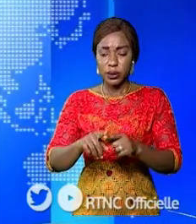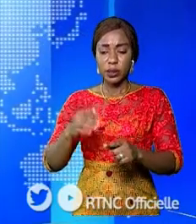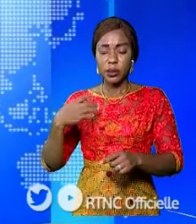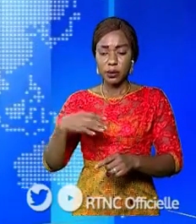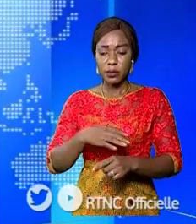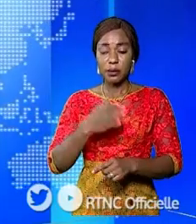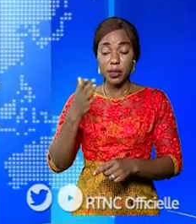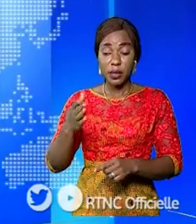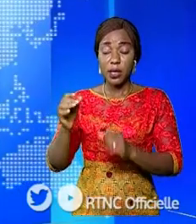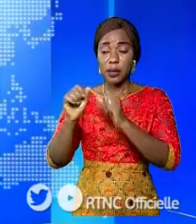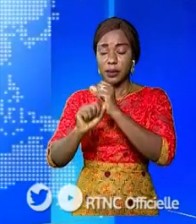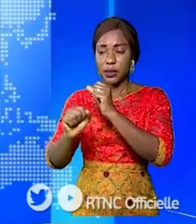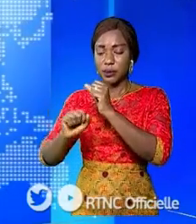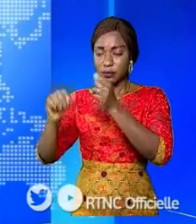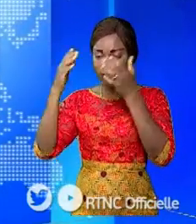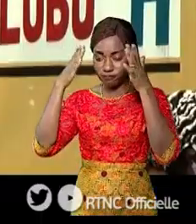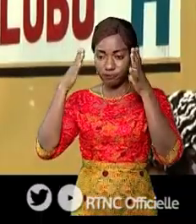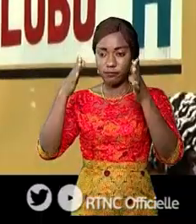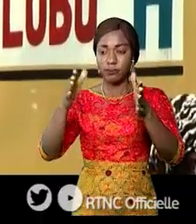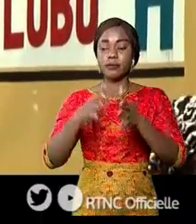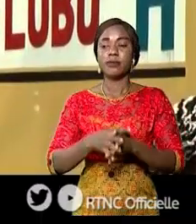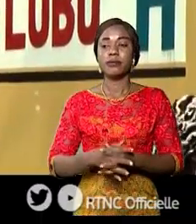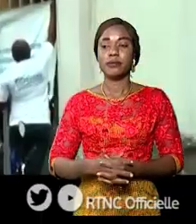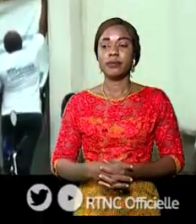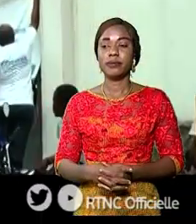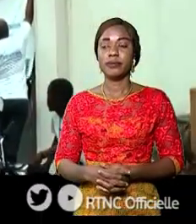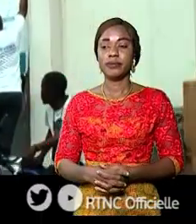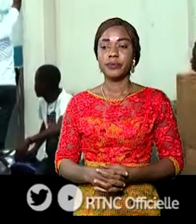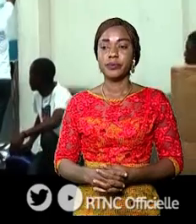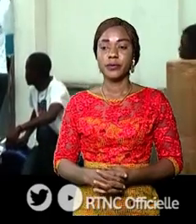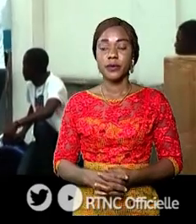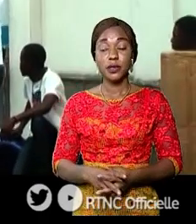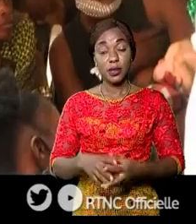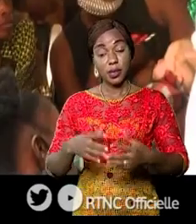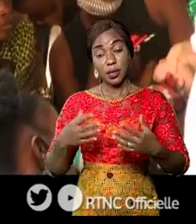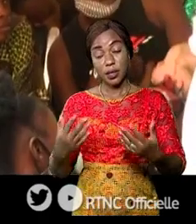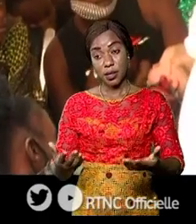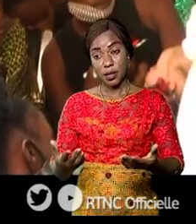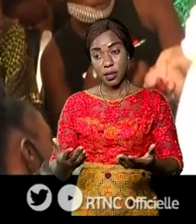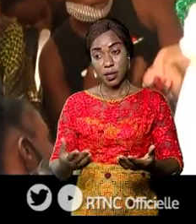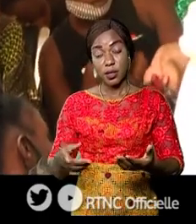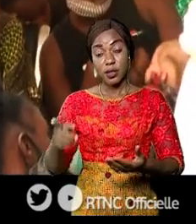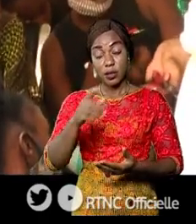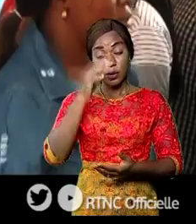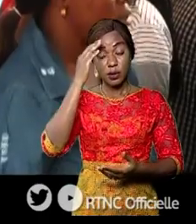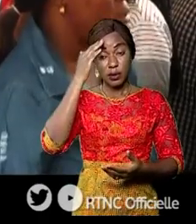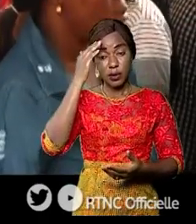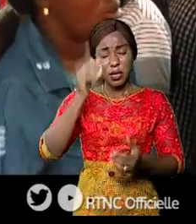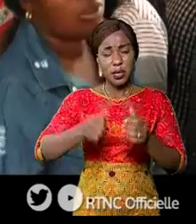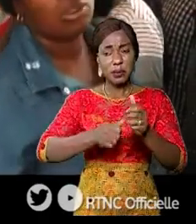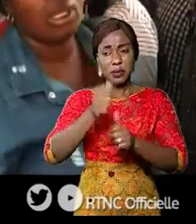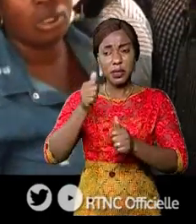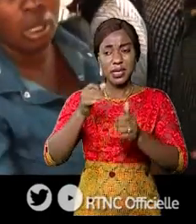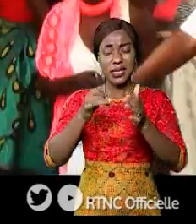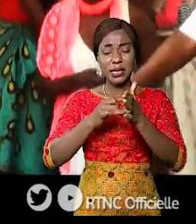de contraception, nous dit Eric Kabamba. Le constat est bien plus que tragique à Kinshasa. Plus de 73% des femmes ont des